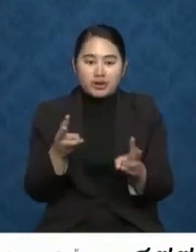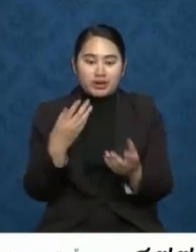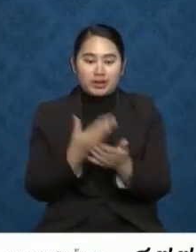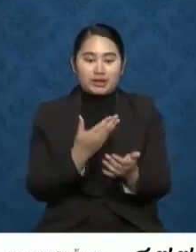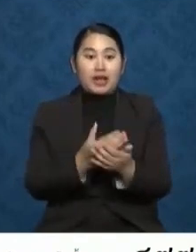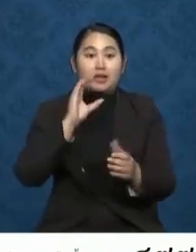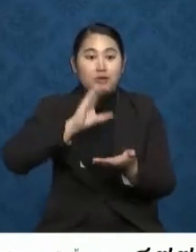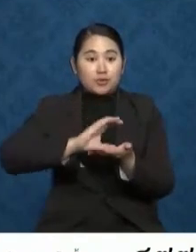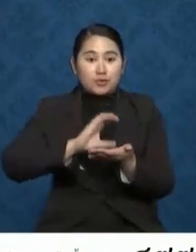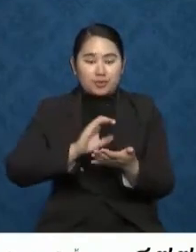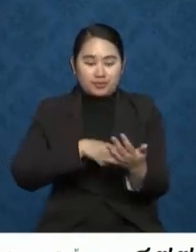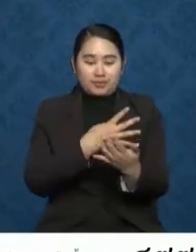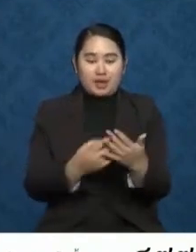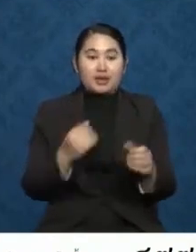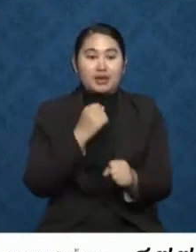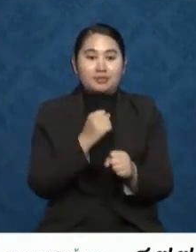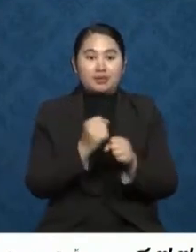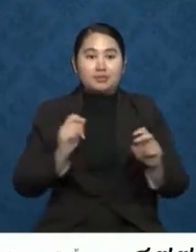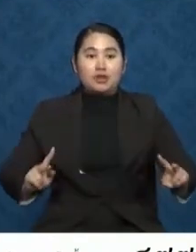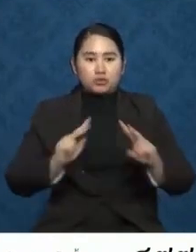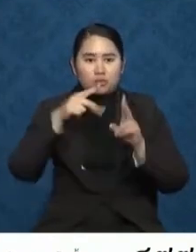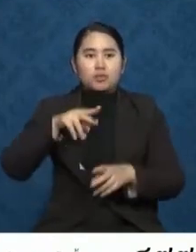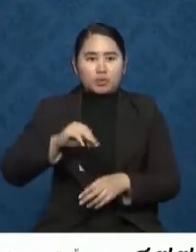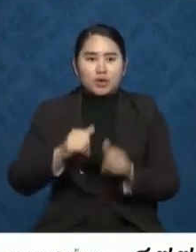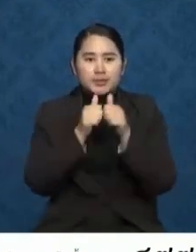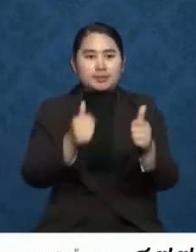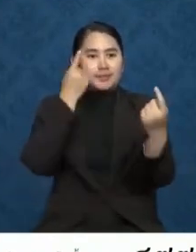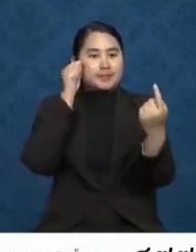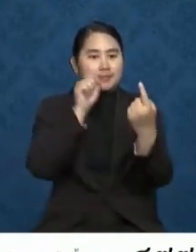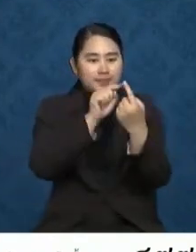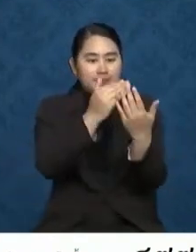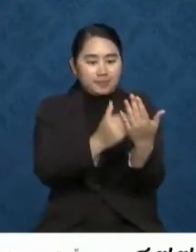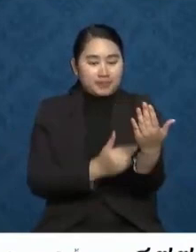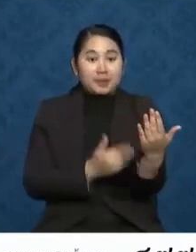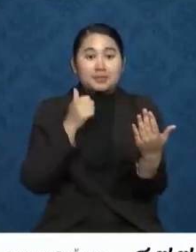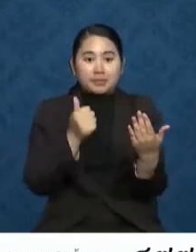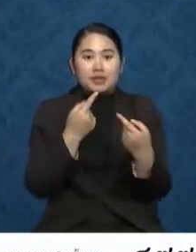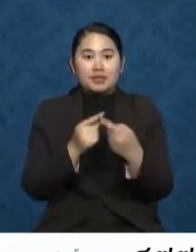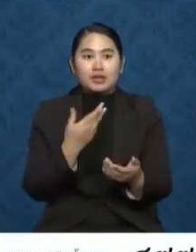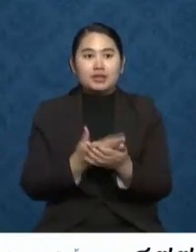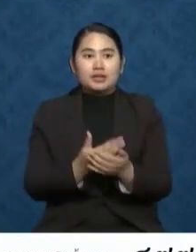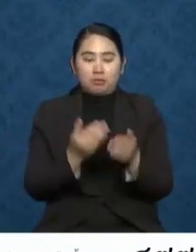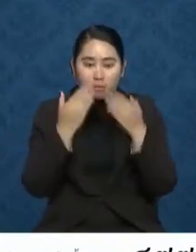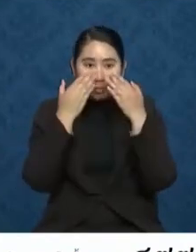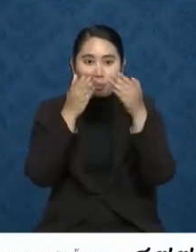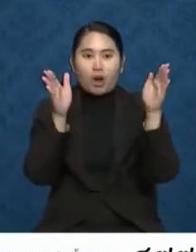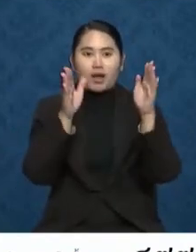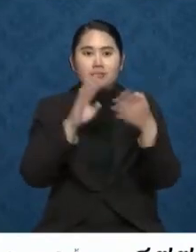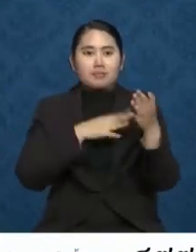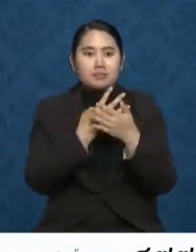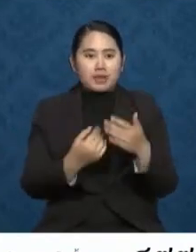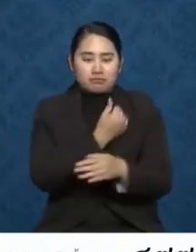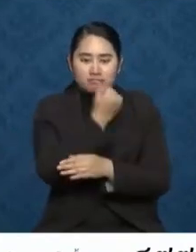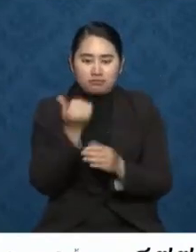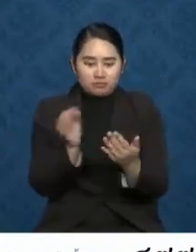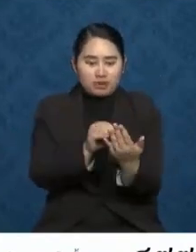แล้วเนี่ยการวางภารกิจของกระทรวงจริงๆอ่ะดีนะครับมีวิสัยทัศน์แต่การตั้งงบประมาณยังเป็นการตั้งแบบกว้างไม่มียุทธศาสตร์รองรับ